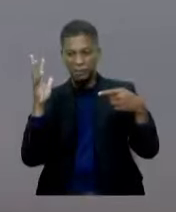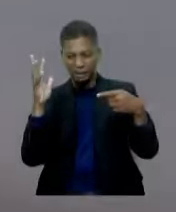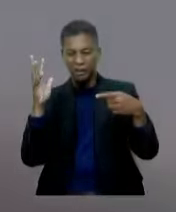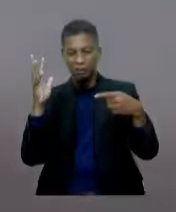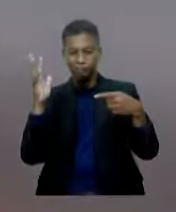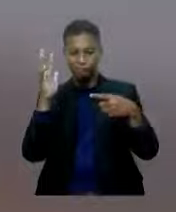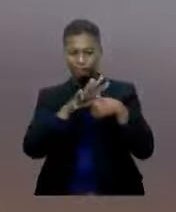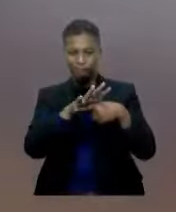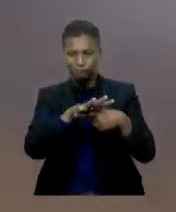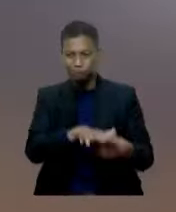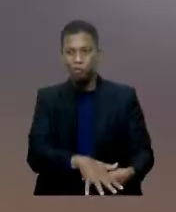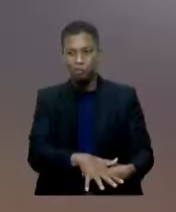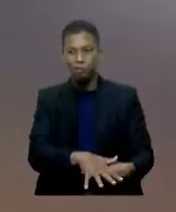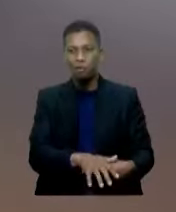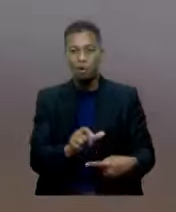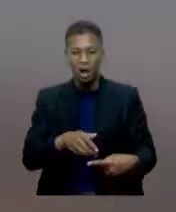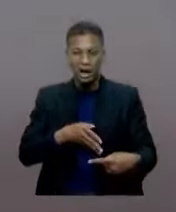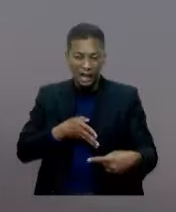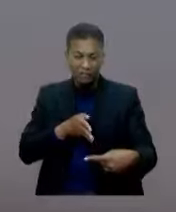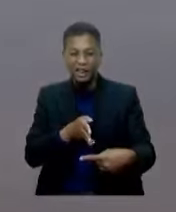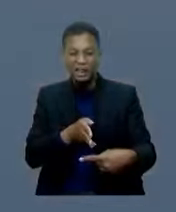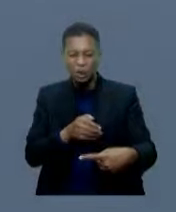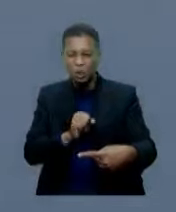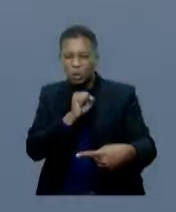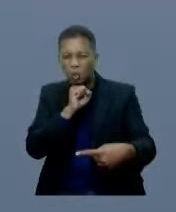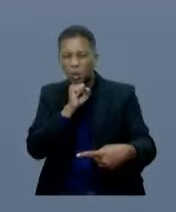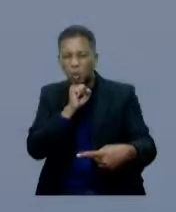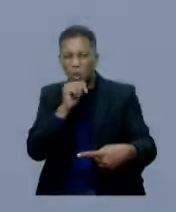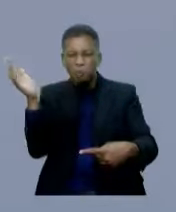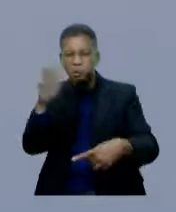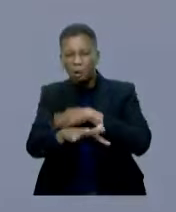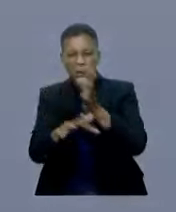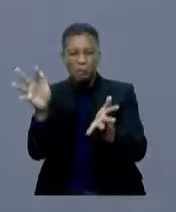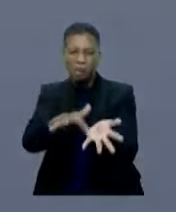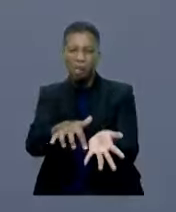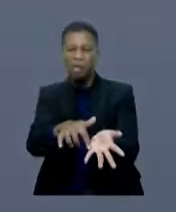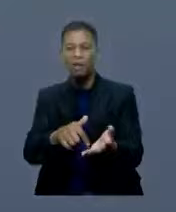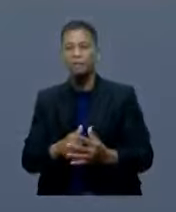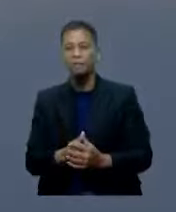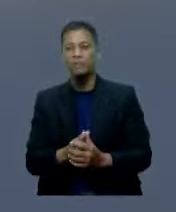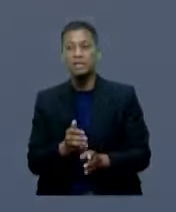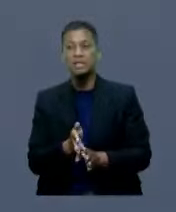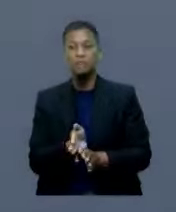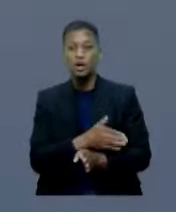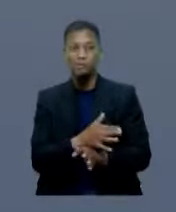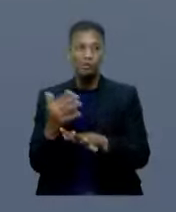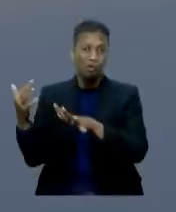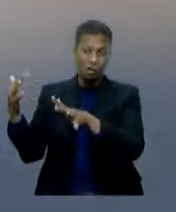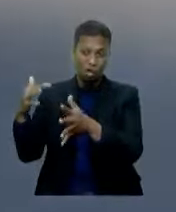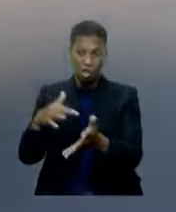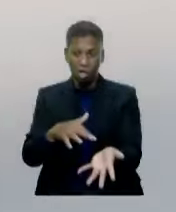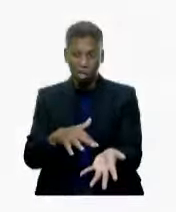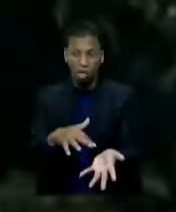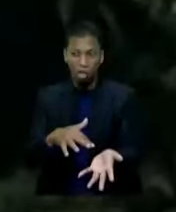pengguna jalan memilih menghentikan kendaraan menunggu longsor berhenti. Sebelum tebing longsor, wilayah Cisarua dan sekitarnya diguyur hujan